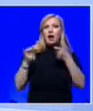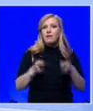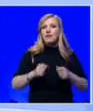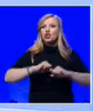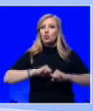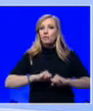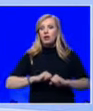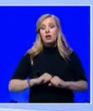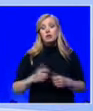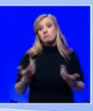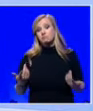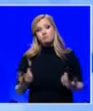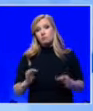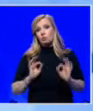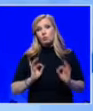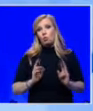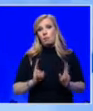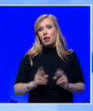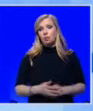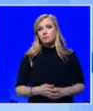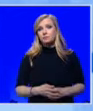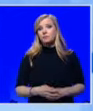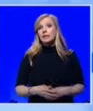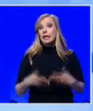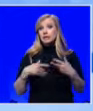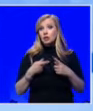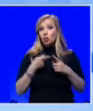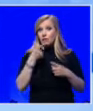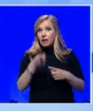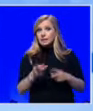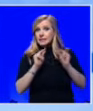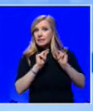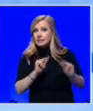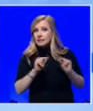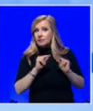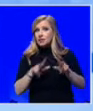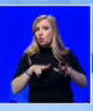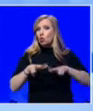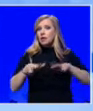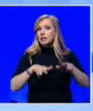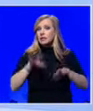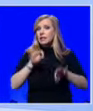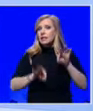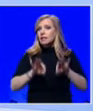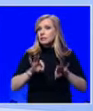наблюдаваме. Искат ли политиците от вас съвети точно за този тип организация на вот?